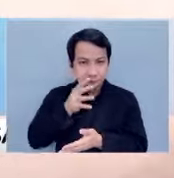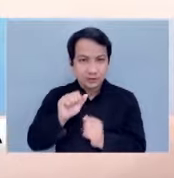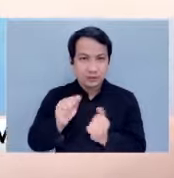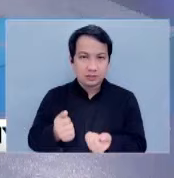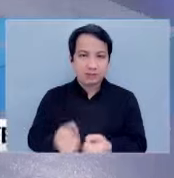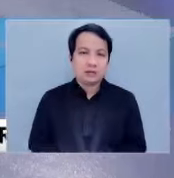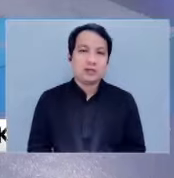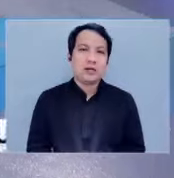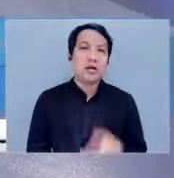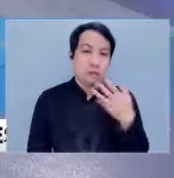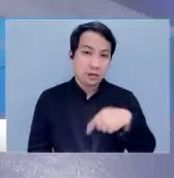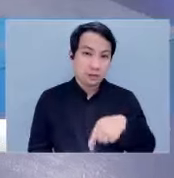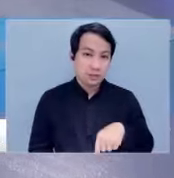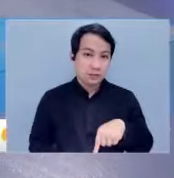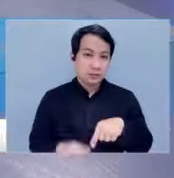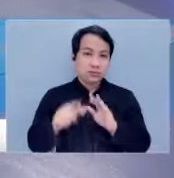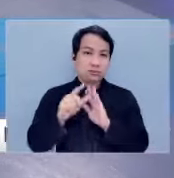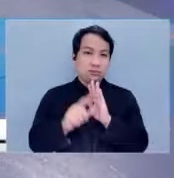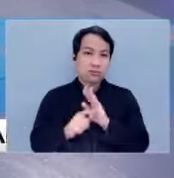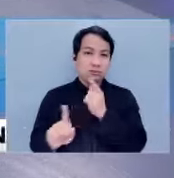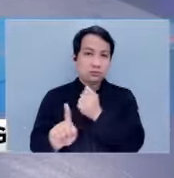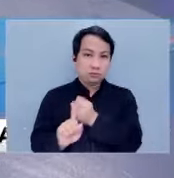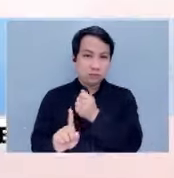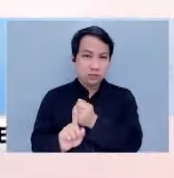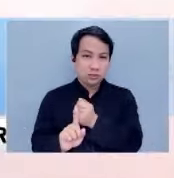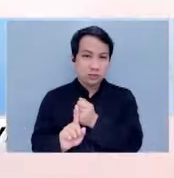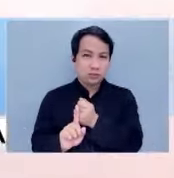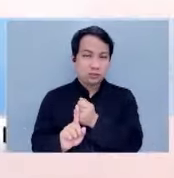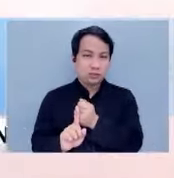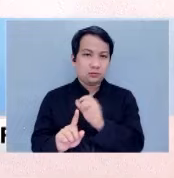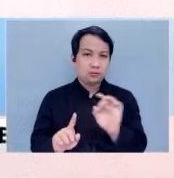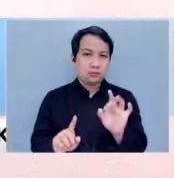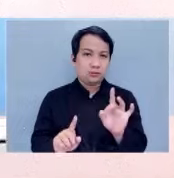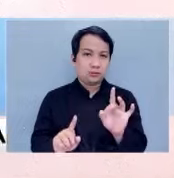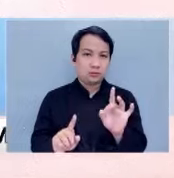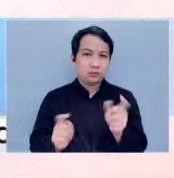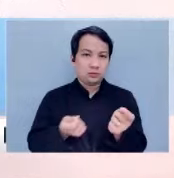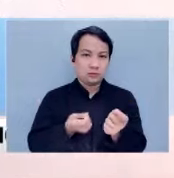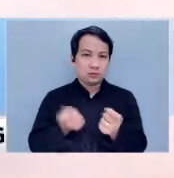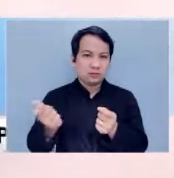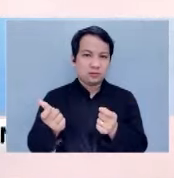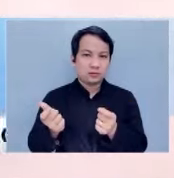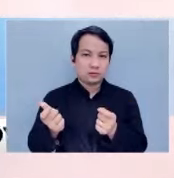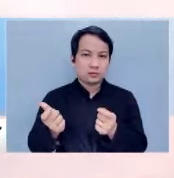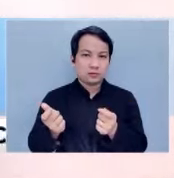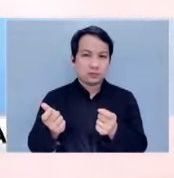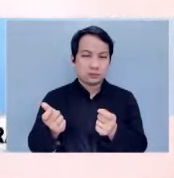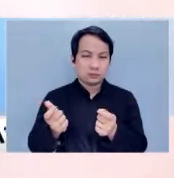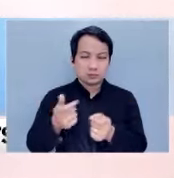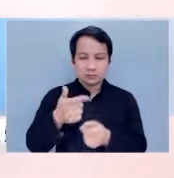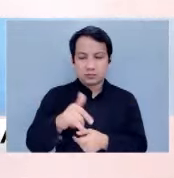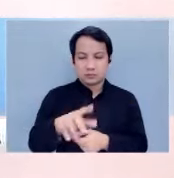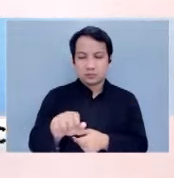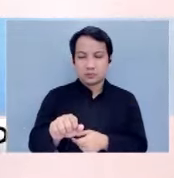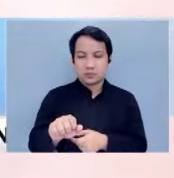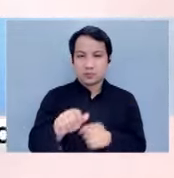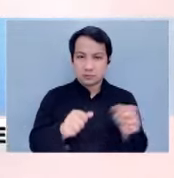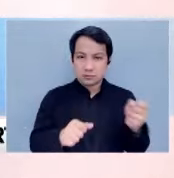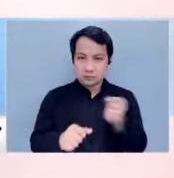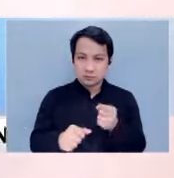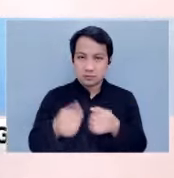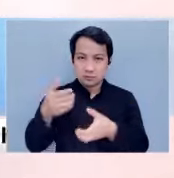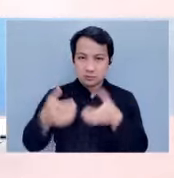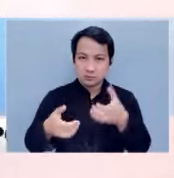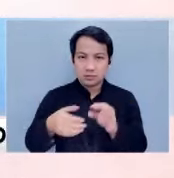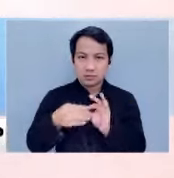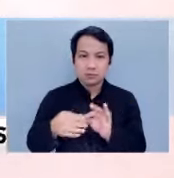batas natin, Justin. Automatic, pag tungtong ng 18, nateterminate yung guardianship. So kung meron mang inappoint ang korte o meron mang kamag-anak